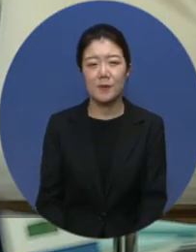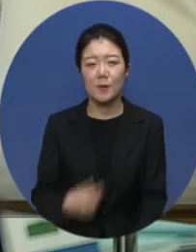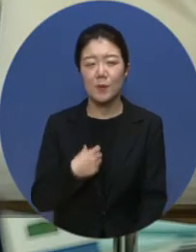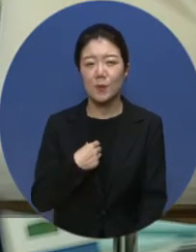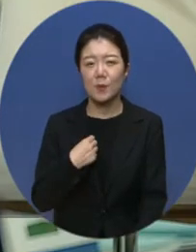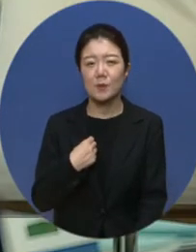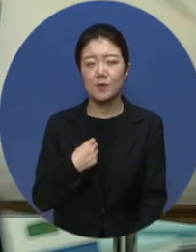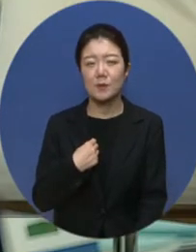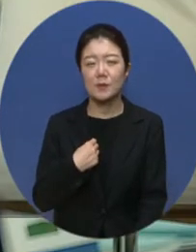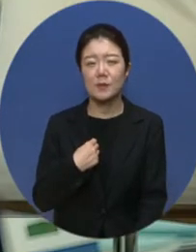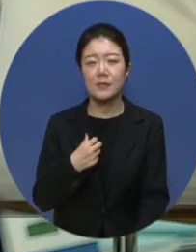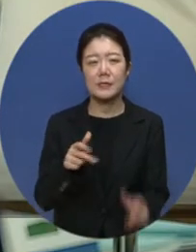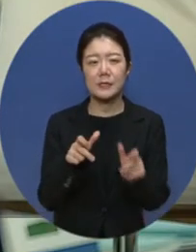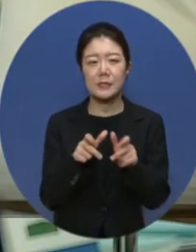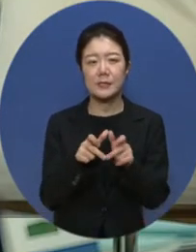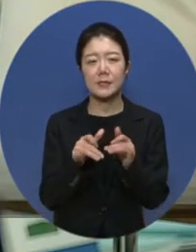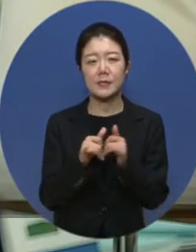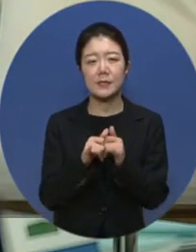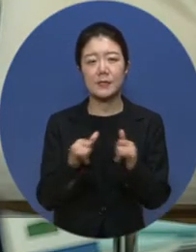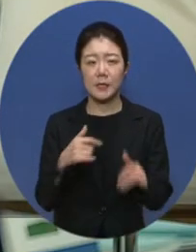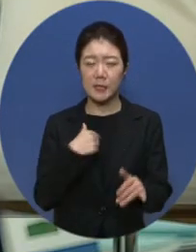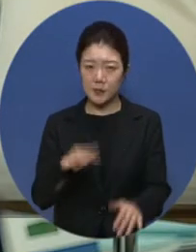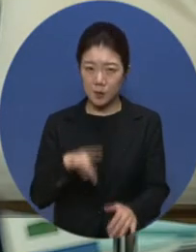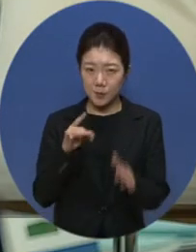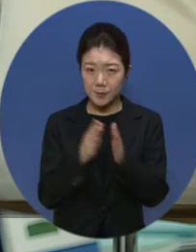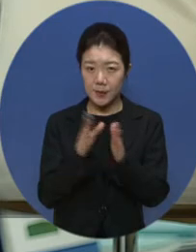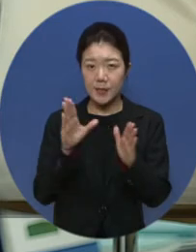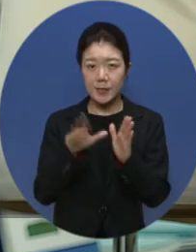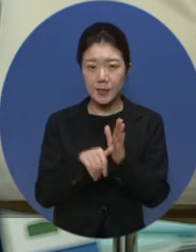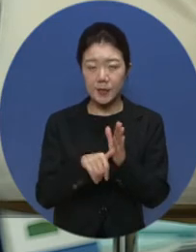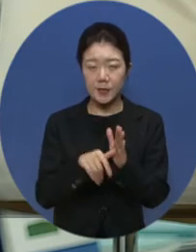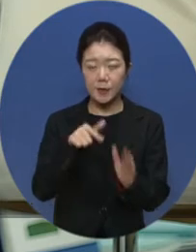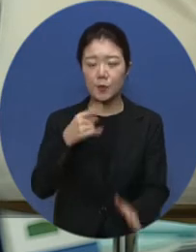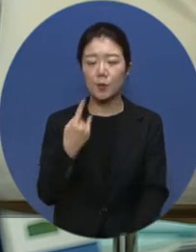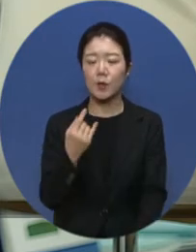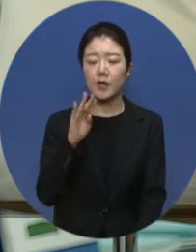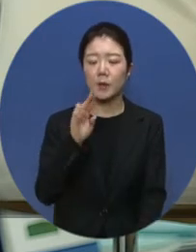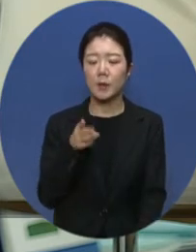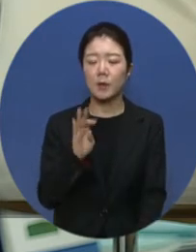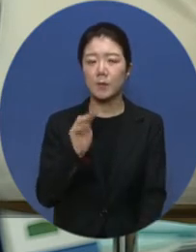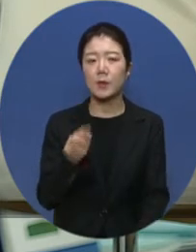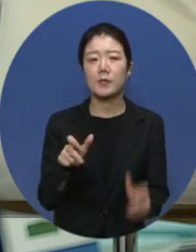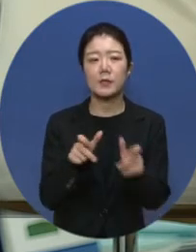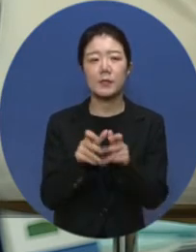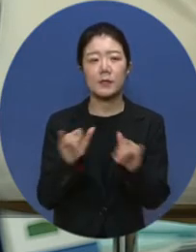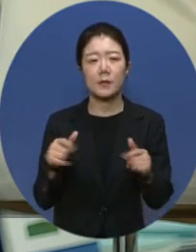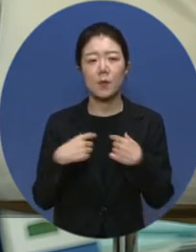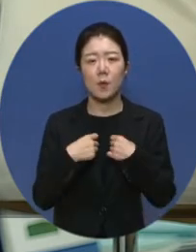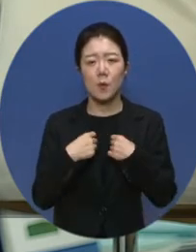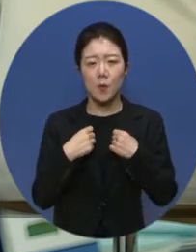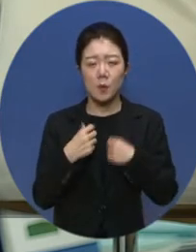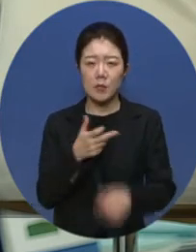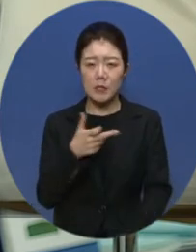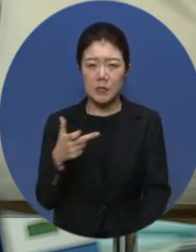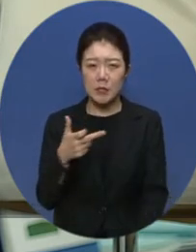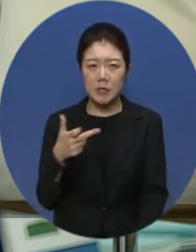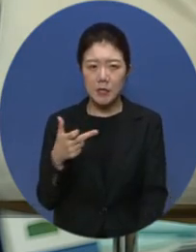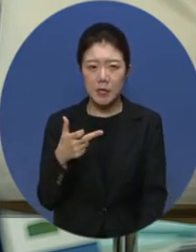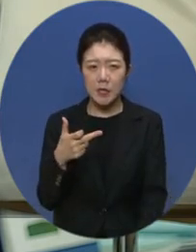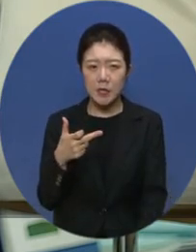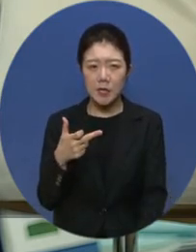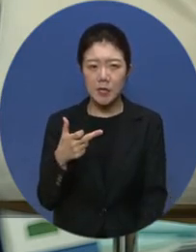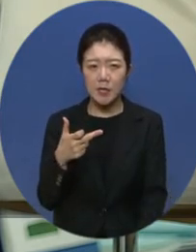옷들이 지금 장애인들의 저가 처음에 시작했을 때 그 뇌병변 장애인들은 사이즈가